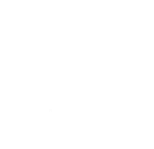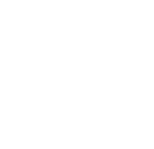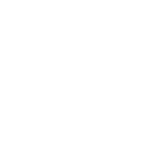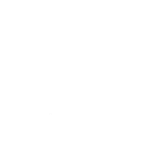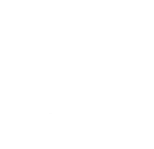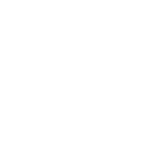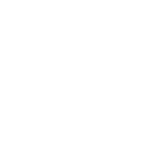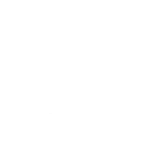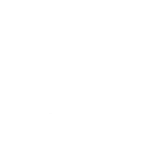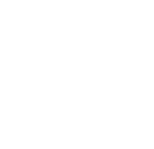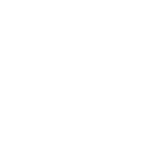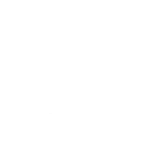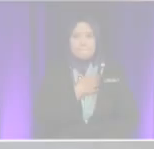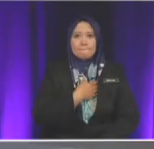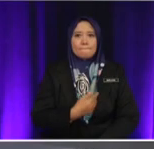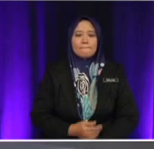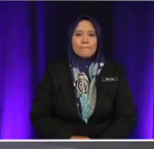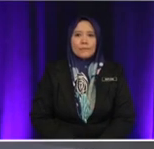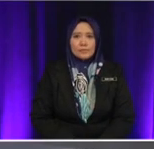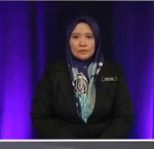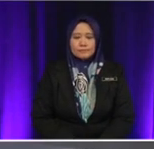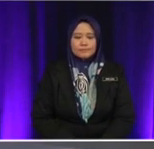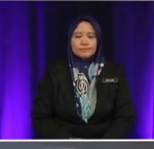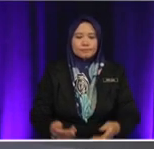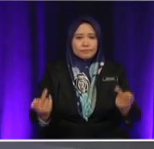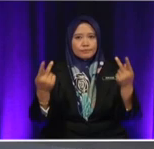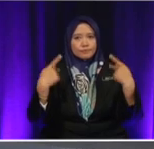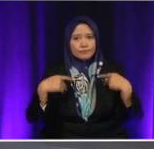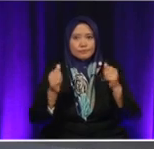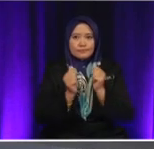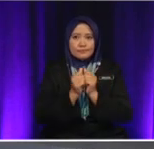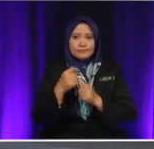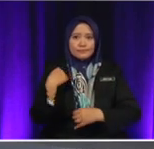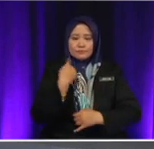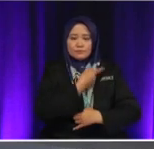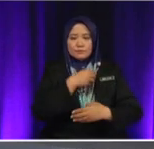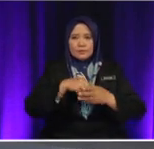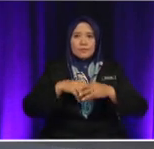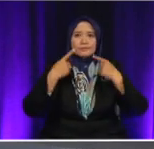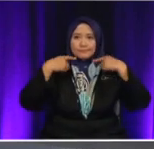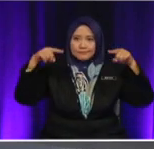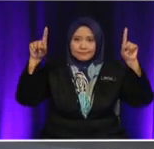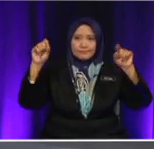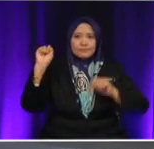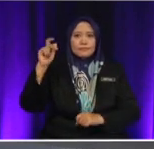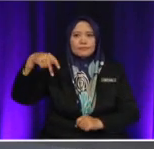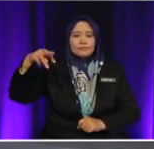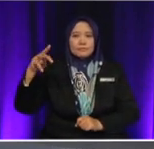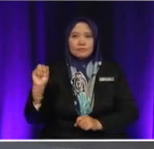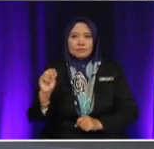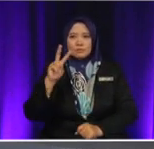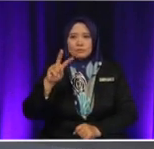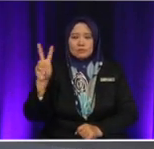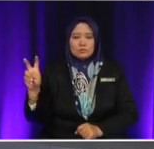TV KPM. Kembali bersama kami dalam slot Sukses SPM 2022 untuk mata pelajaran